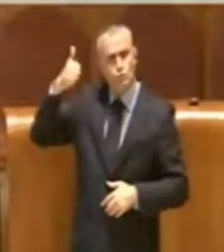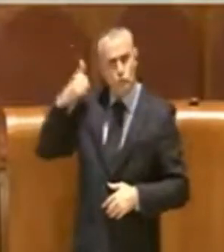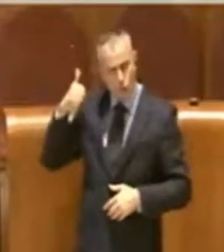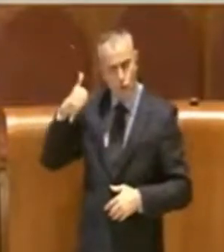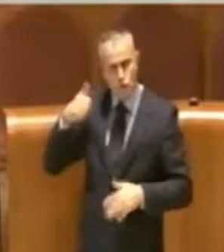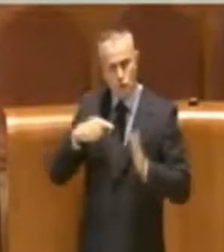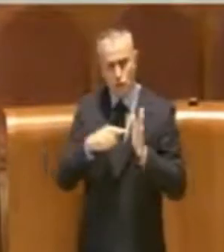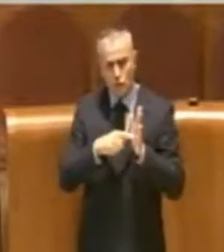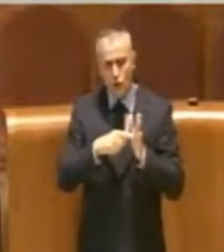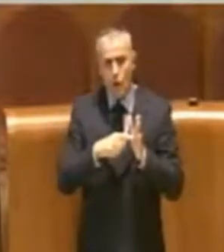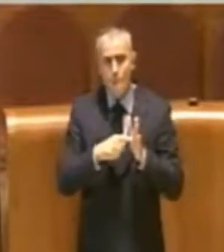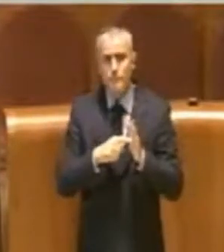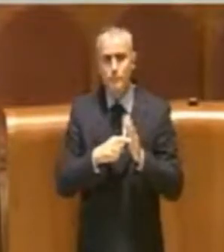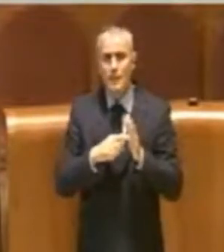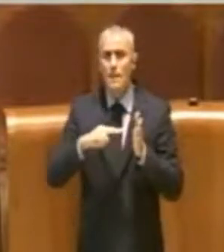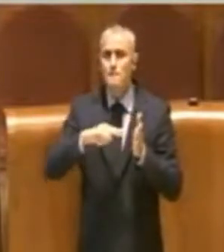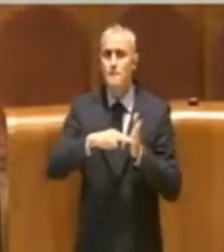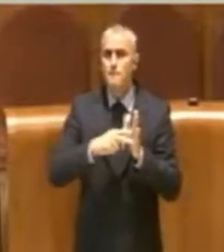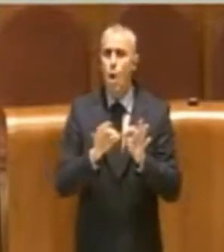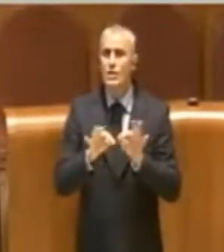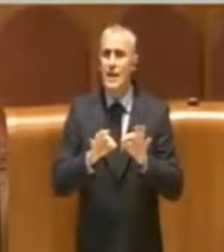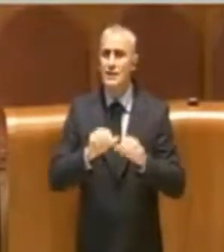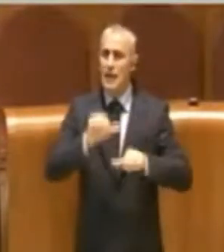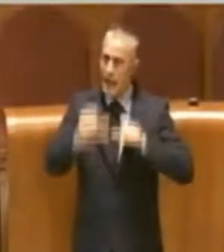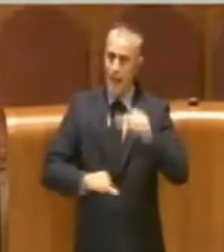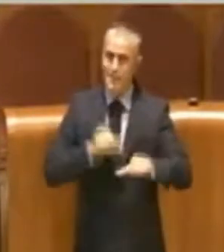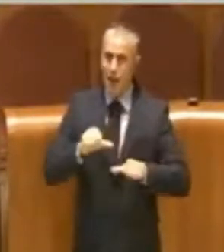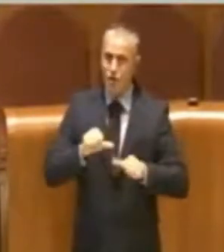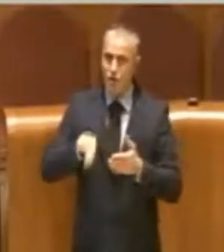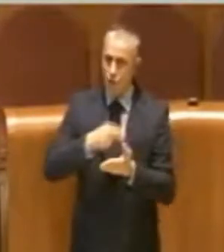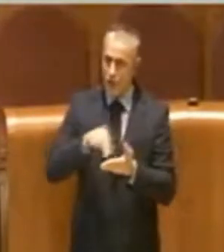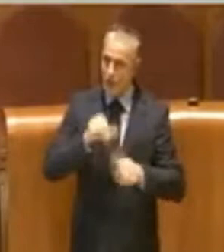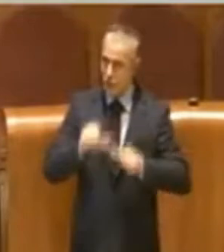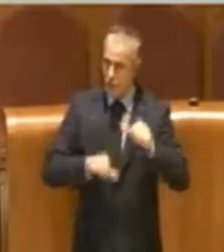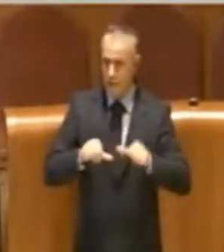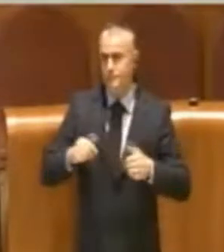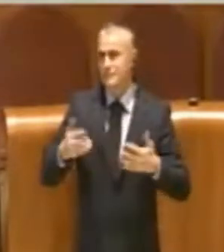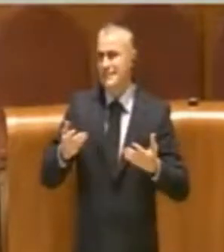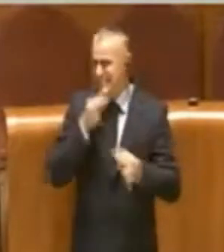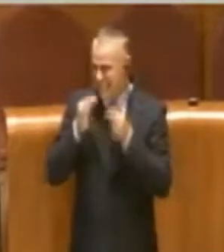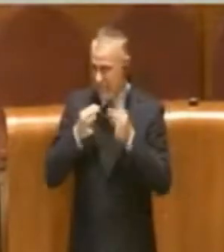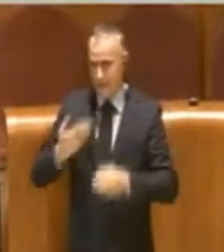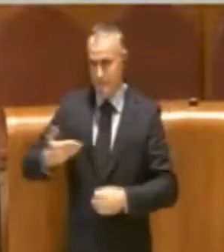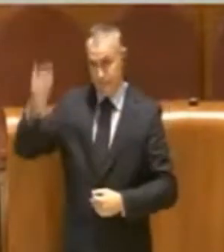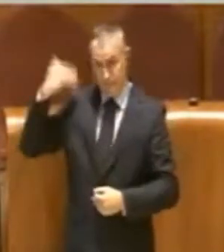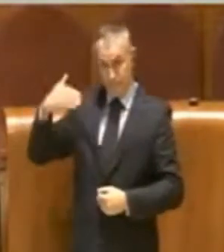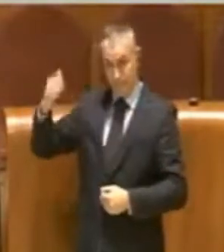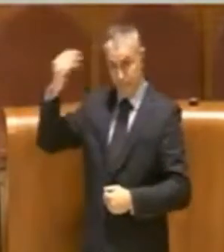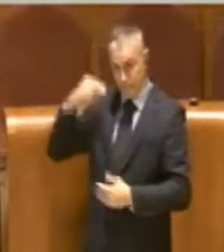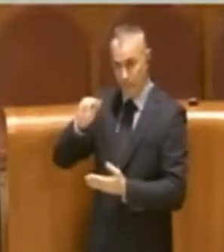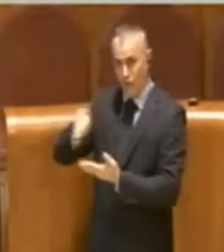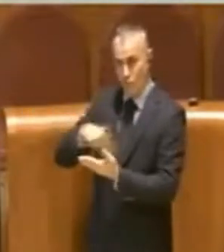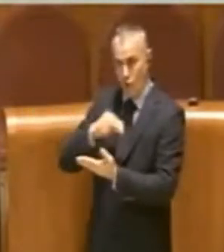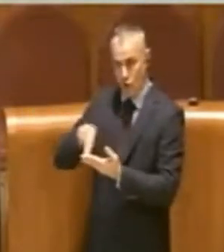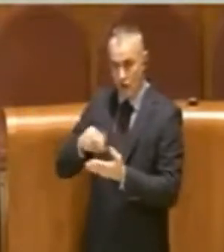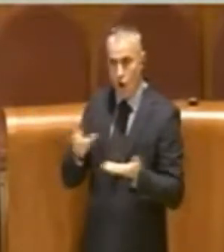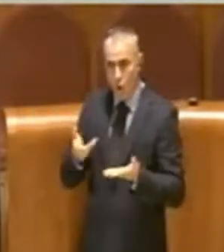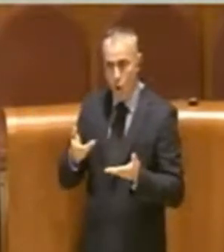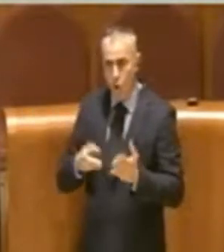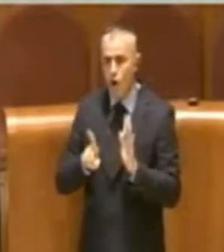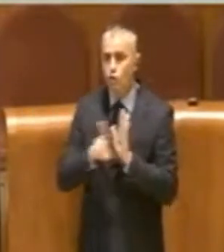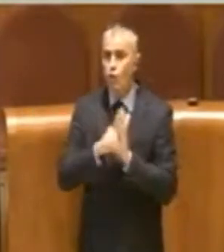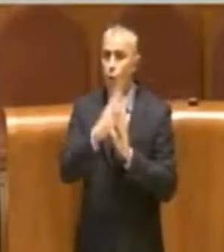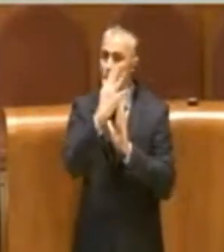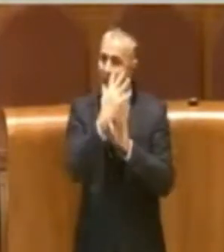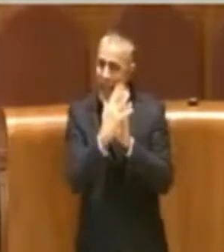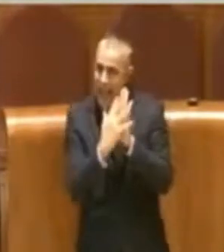cambiato modalità di votazione, vale a dire in precedenza si votava direttamente tutto il documento, per